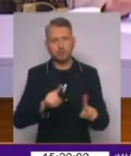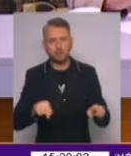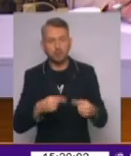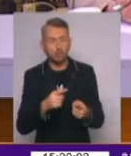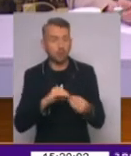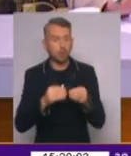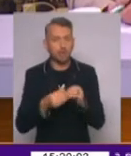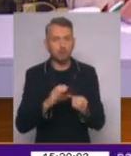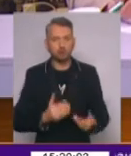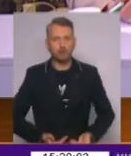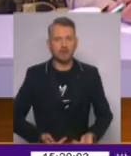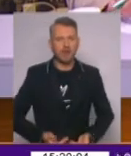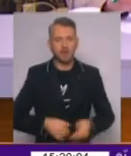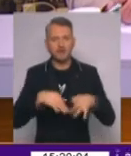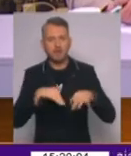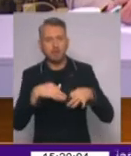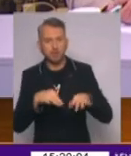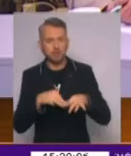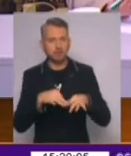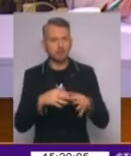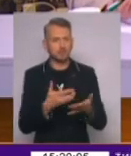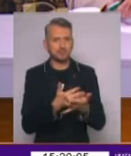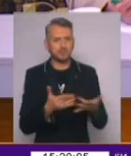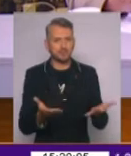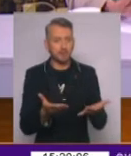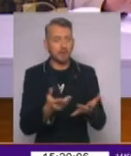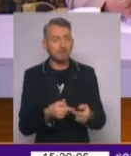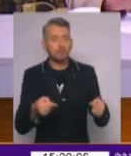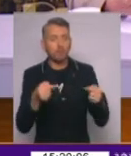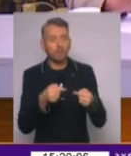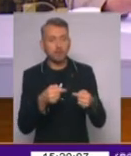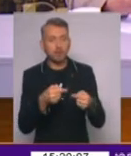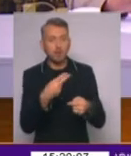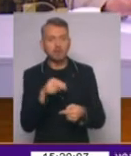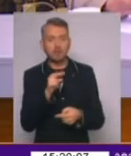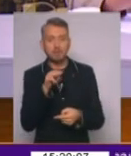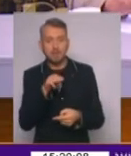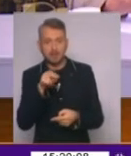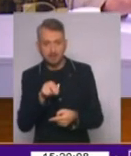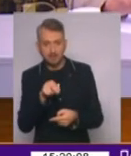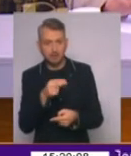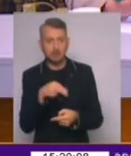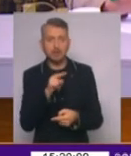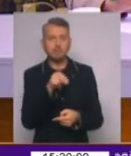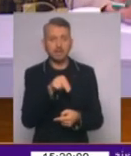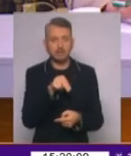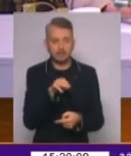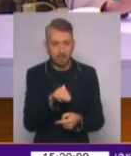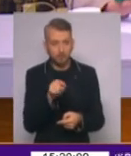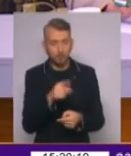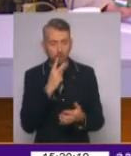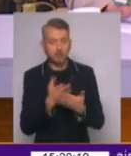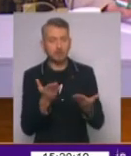колапси соціальні, транспортні, інфраструктурні. Відповідно, ДПТ в тому вигляді, як вони зараз приймаються,